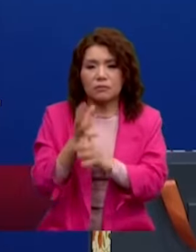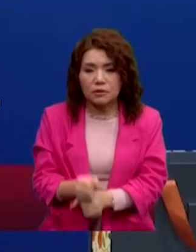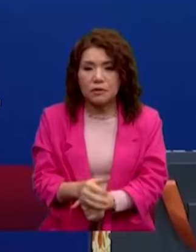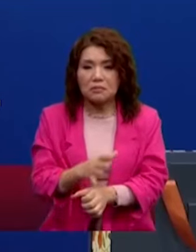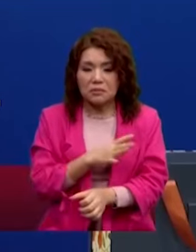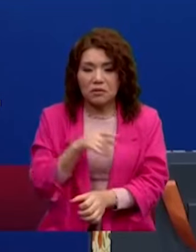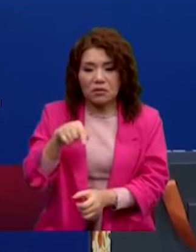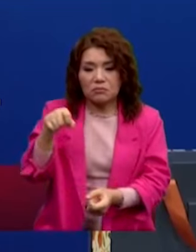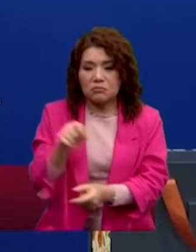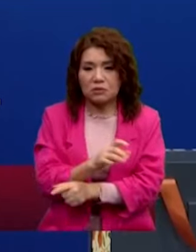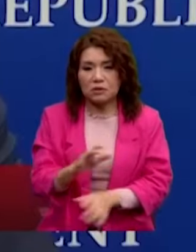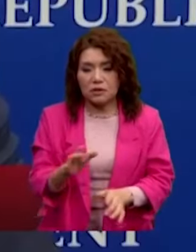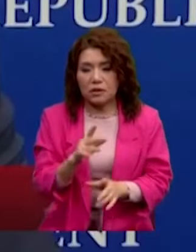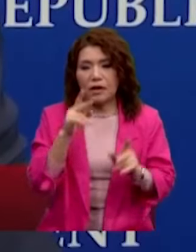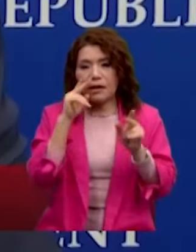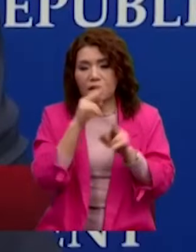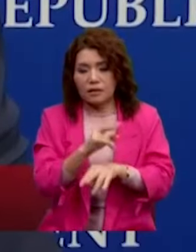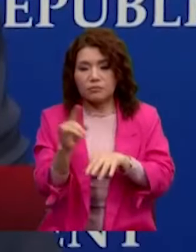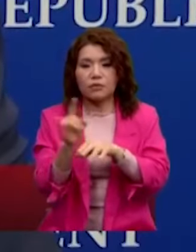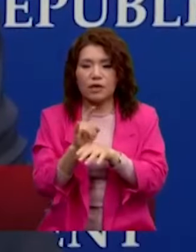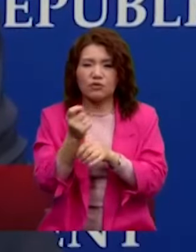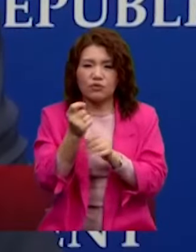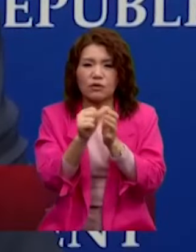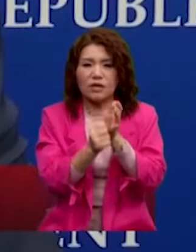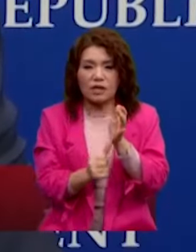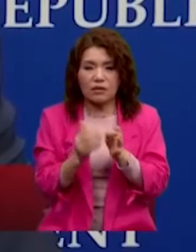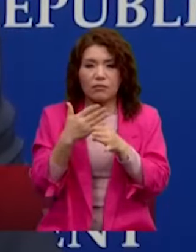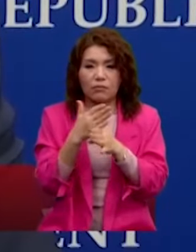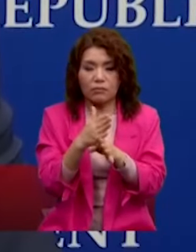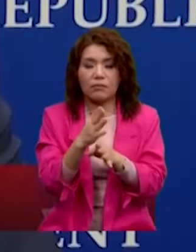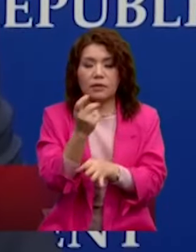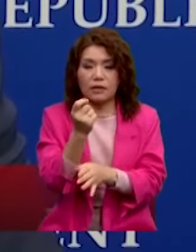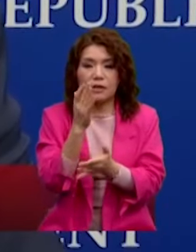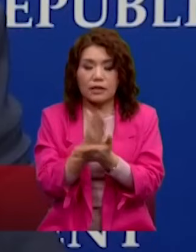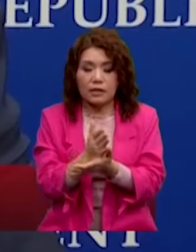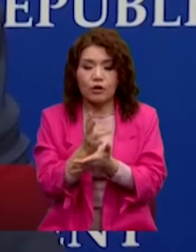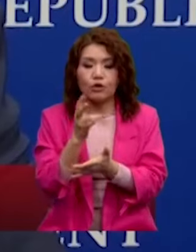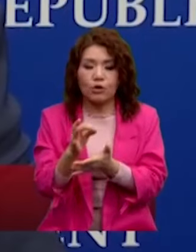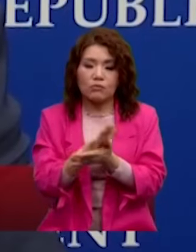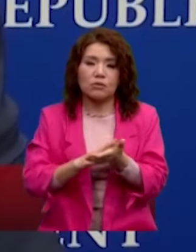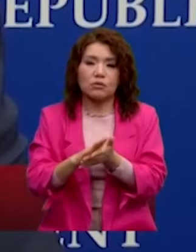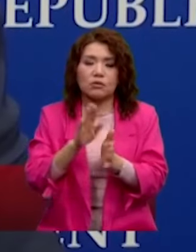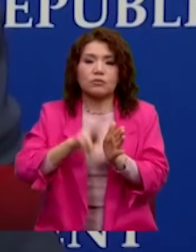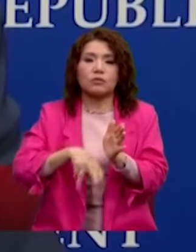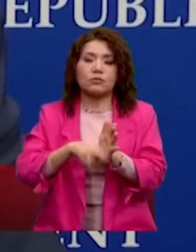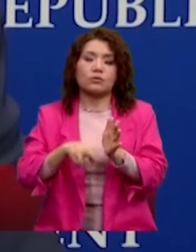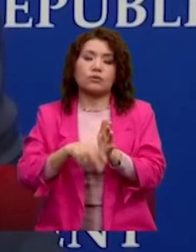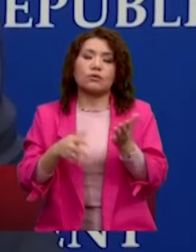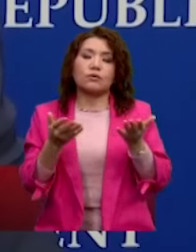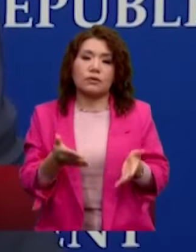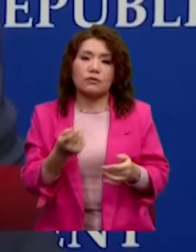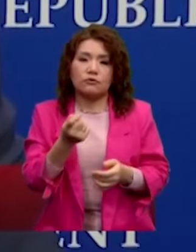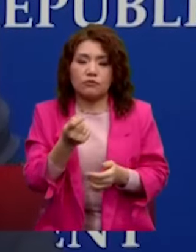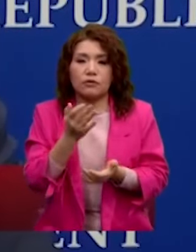не соответствует действительности эта информация. Были трещины небольшие, но не несущие какой-то нагрузки, такие